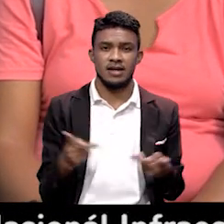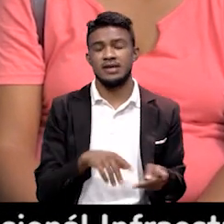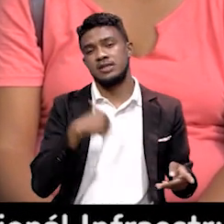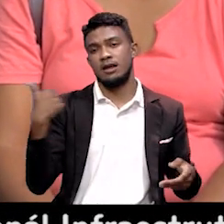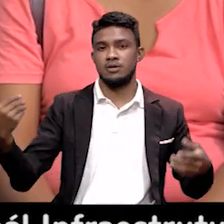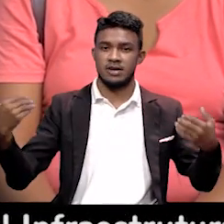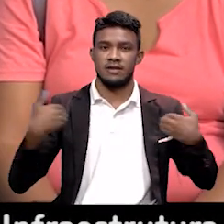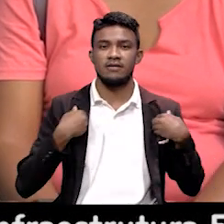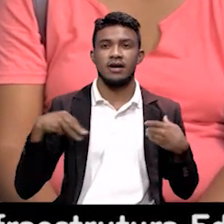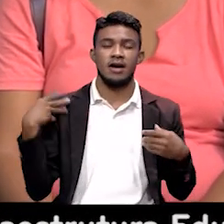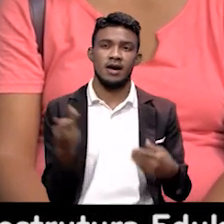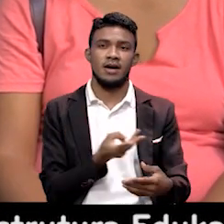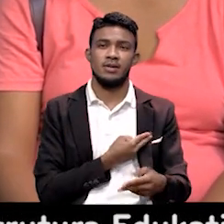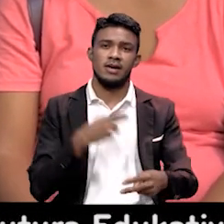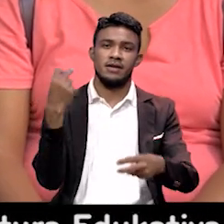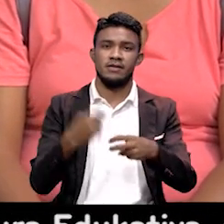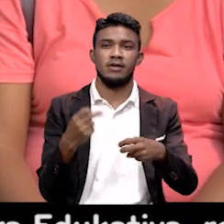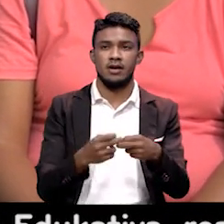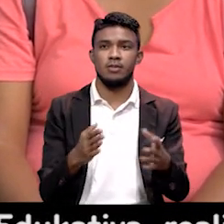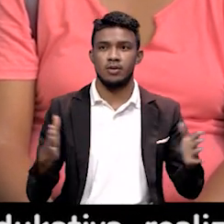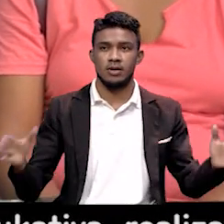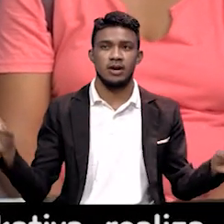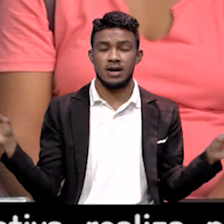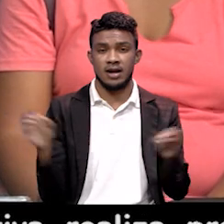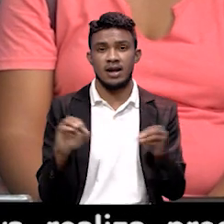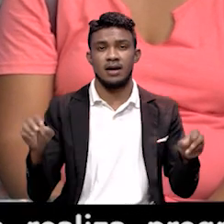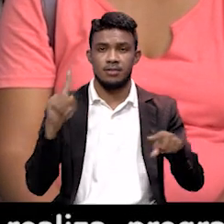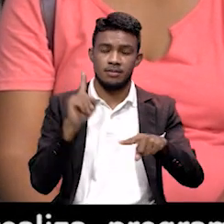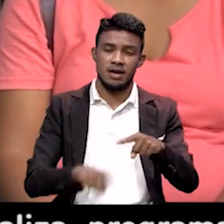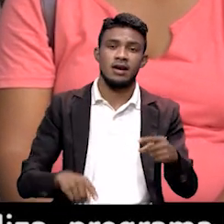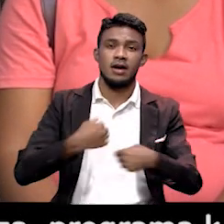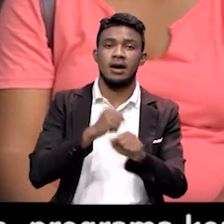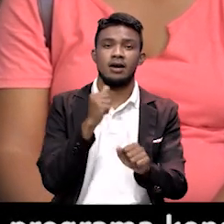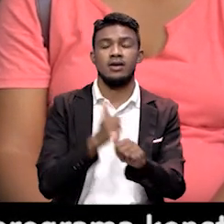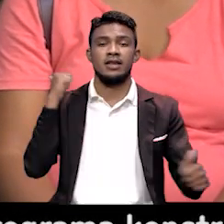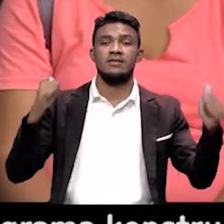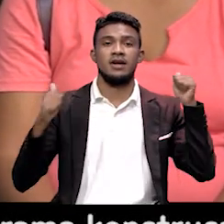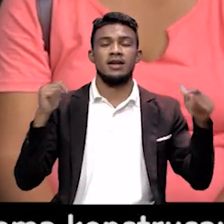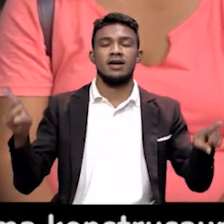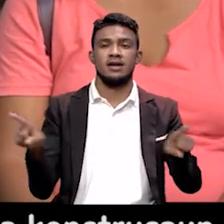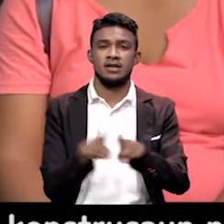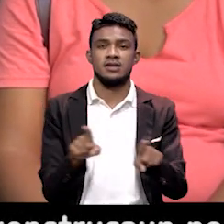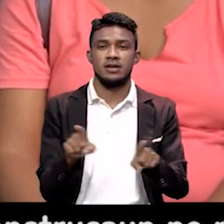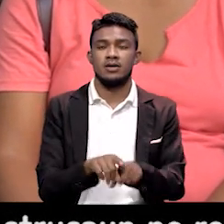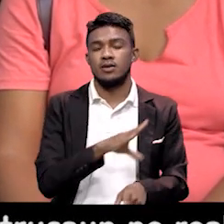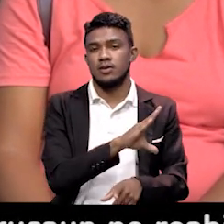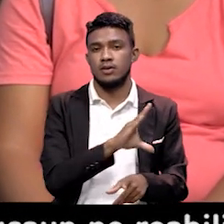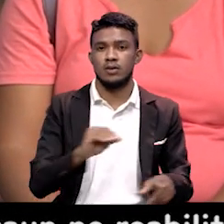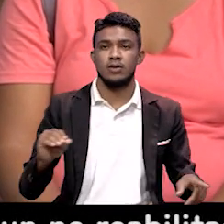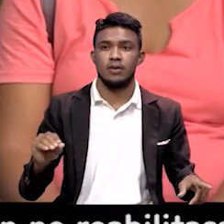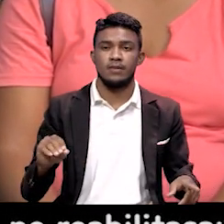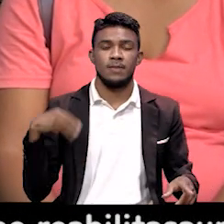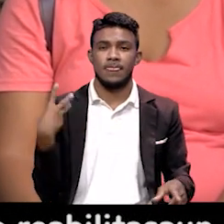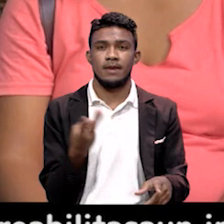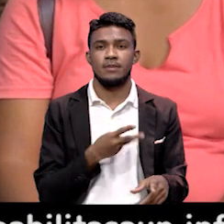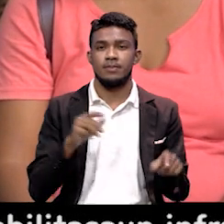Miami idane perkupasan bot la garantia minia aktividade bye-bye no evento balu neve ami sempre